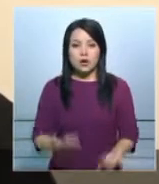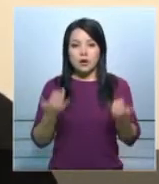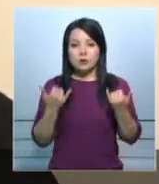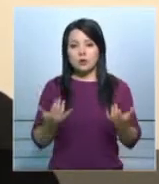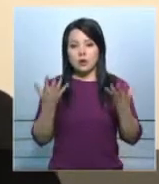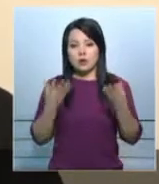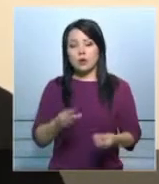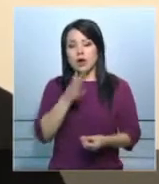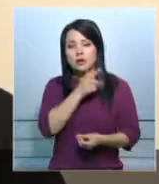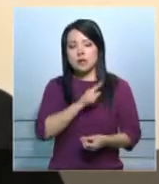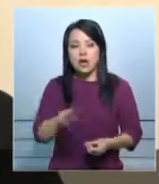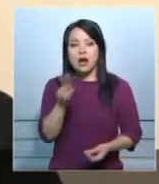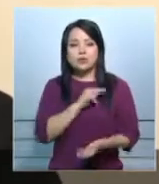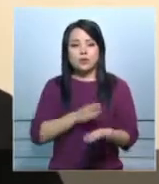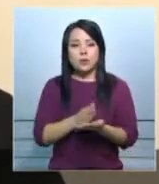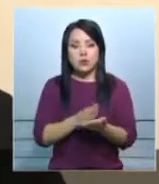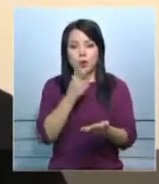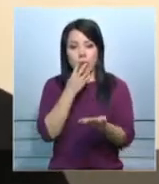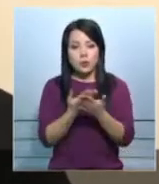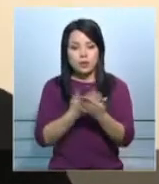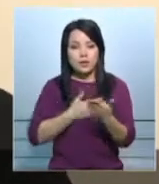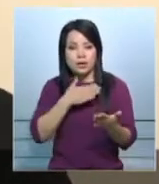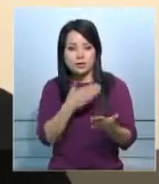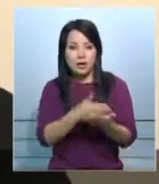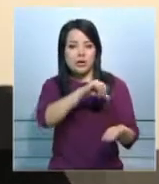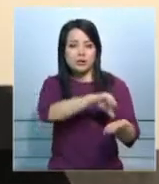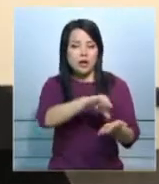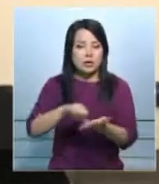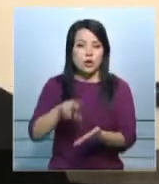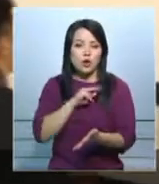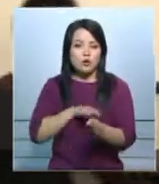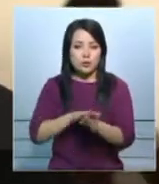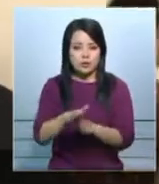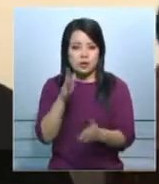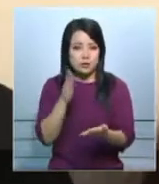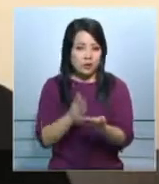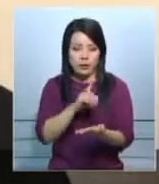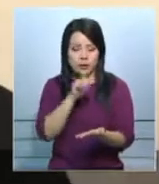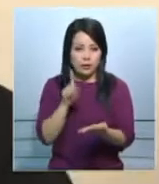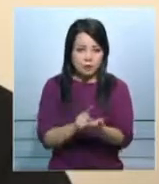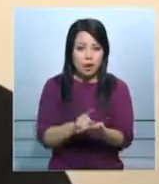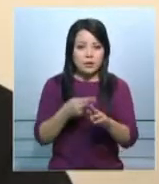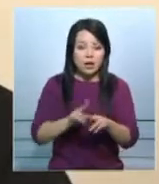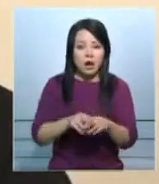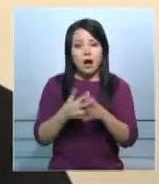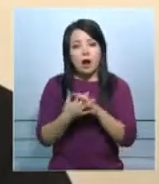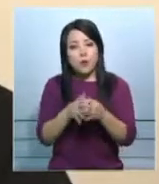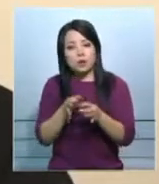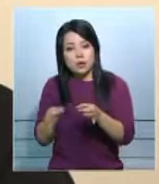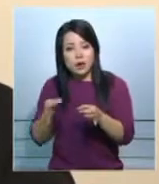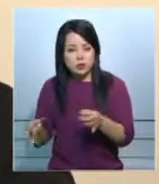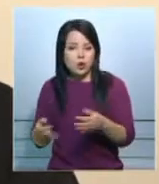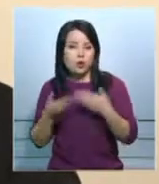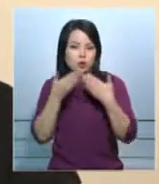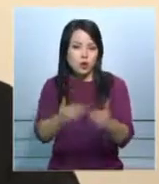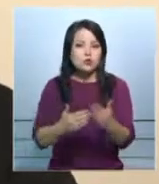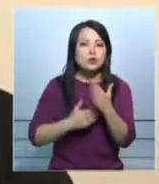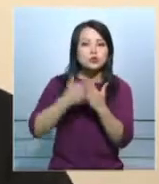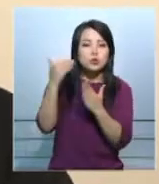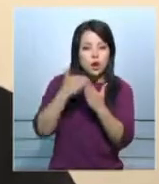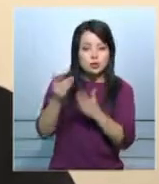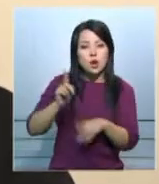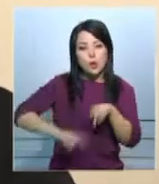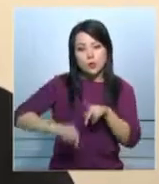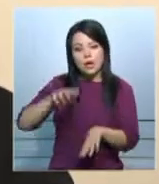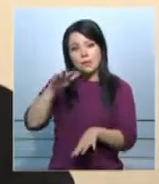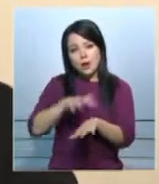Қазіргі уақытта біз қызмет көрсету сапасын арттыру бағытында жұмыс істеп жатырмыз. Тіпті ауылды аймақтарда сұраныс жоғары. Бүгінде